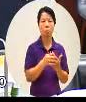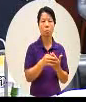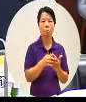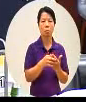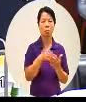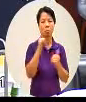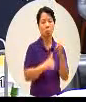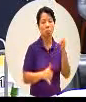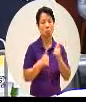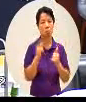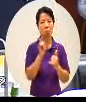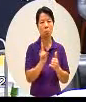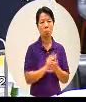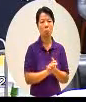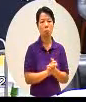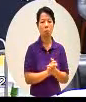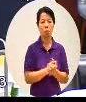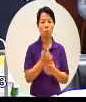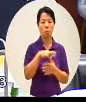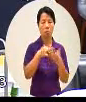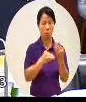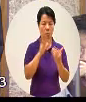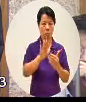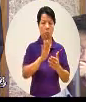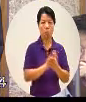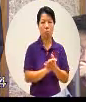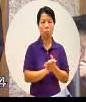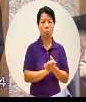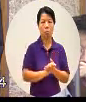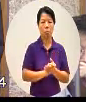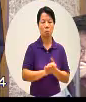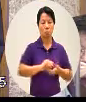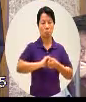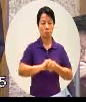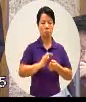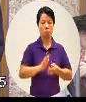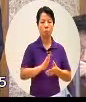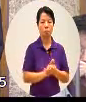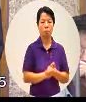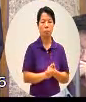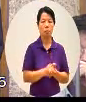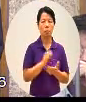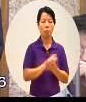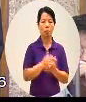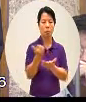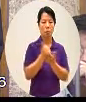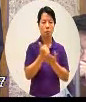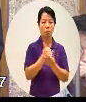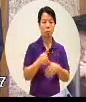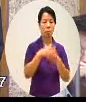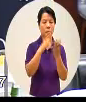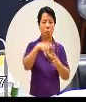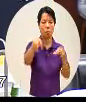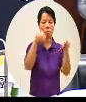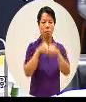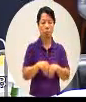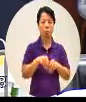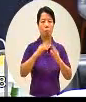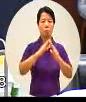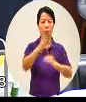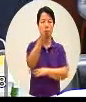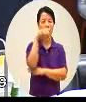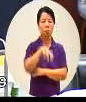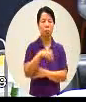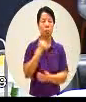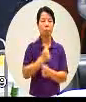到底是 他有条件的有条件的设定 啊，而且你聘了以后全部都你欺负在上班，而且你